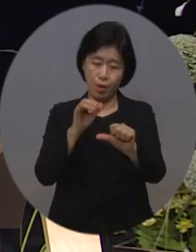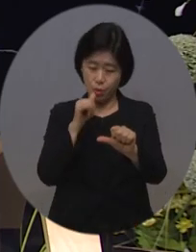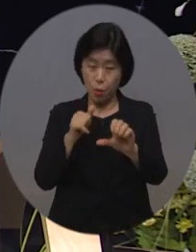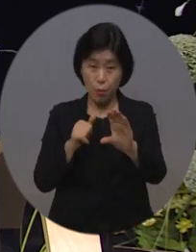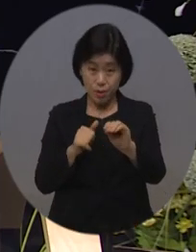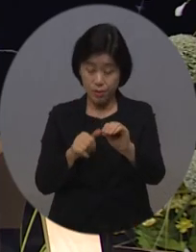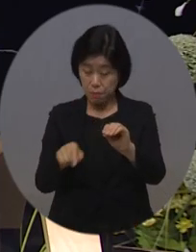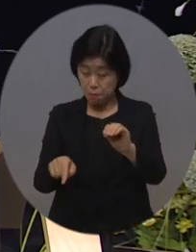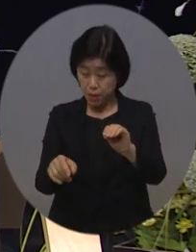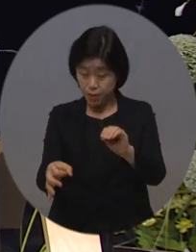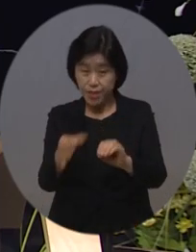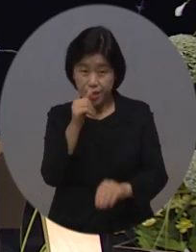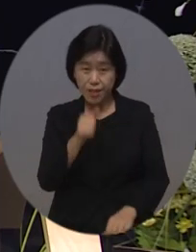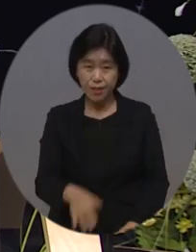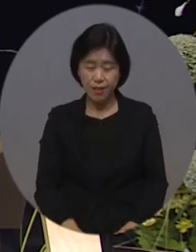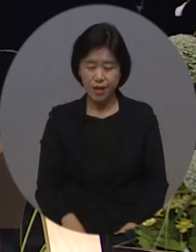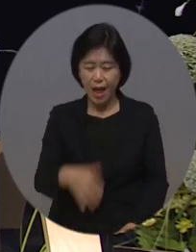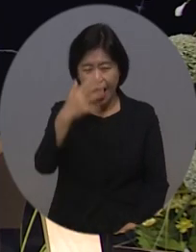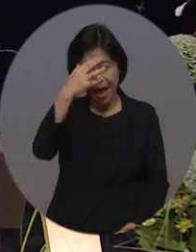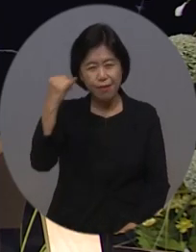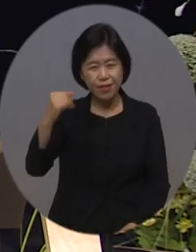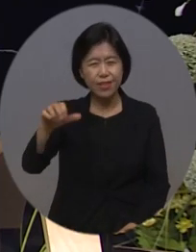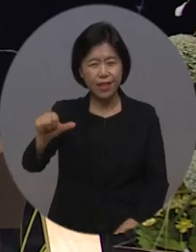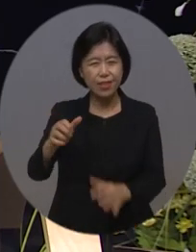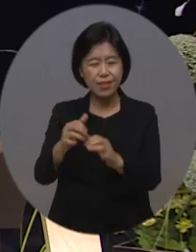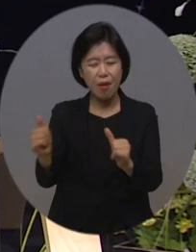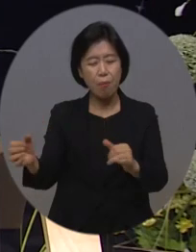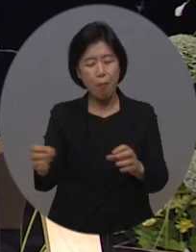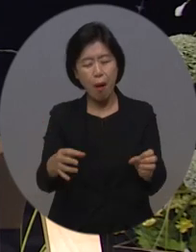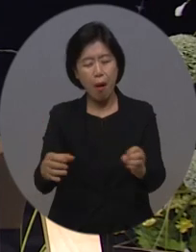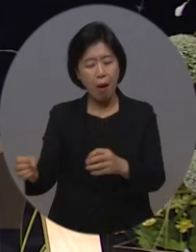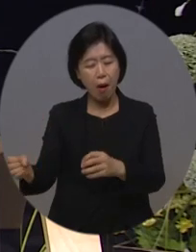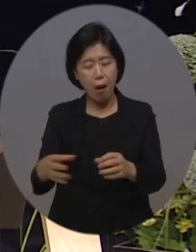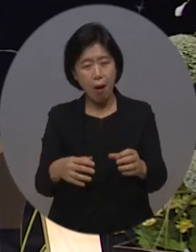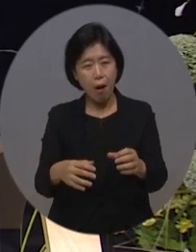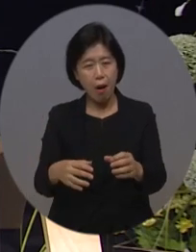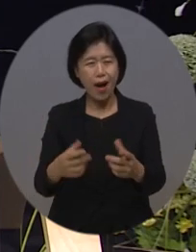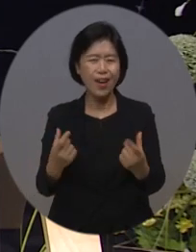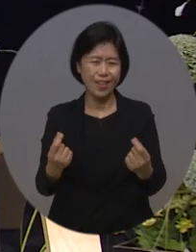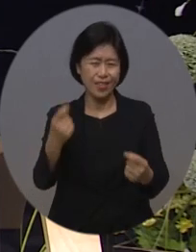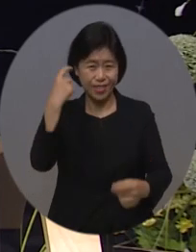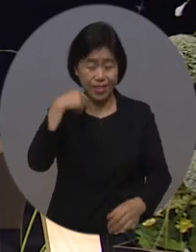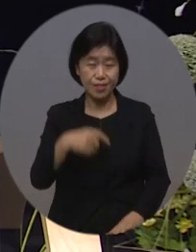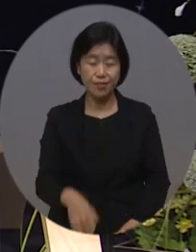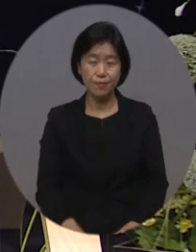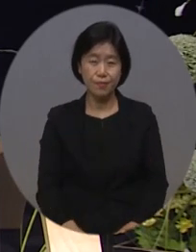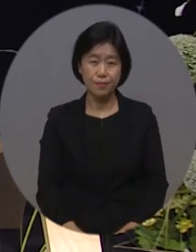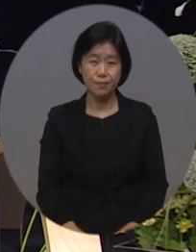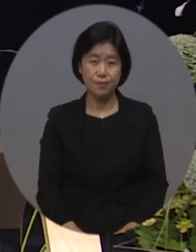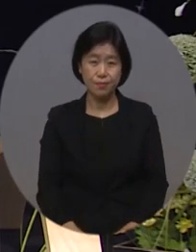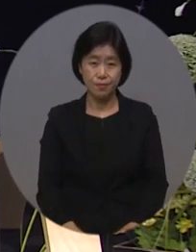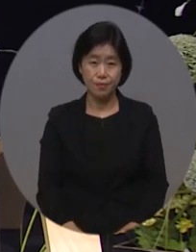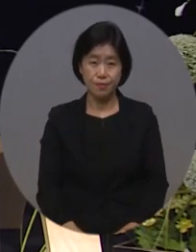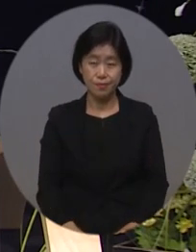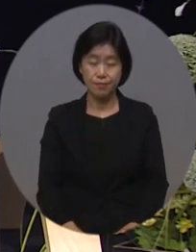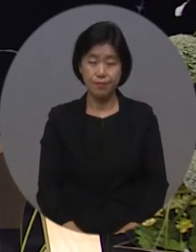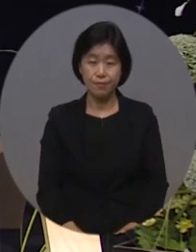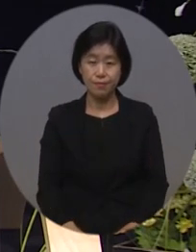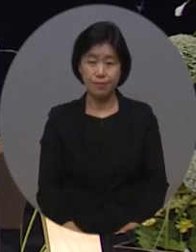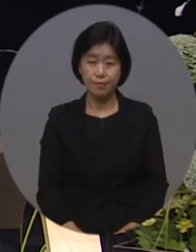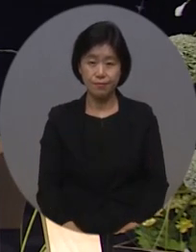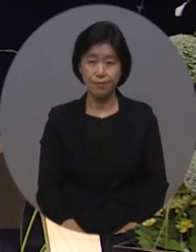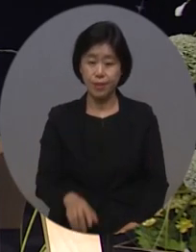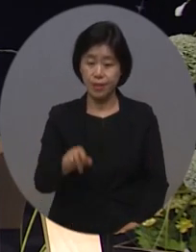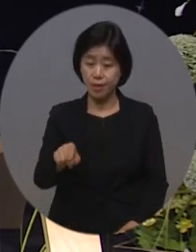낡음한 손짓을 하며 벙글벙글한 이야기를 나누고 있었습니다. 누가 이 서사에